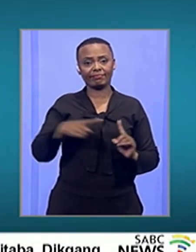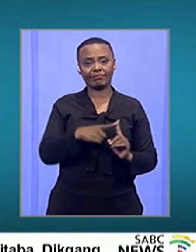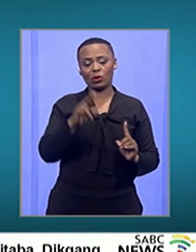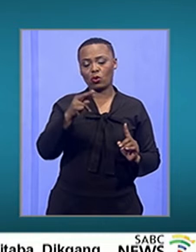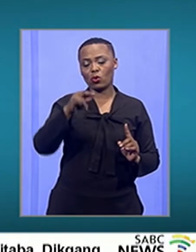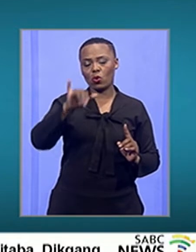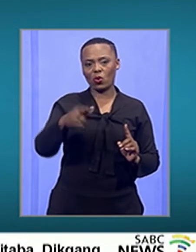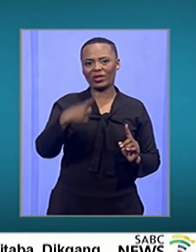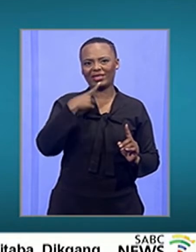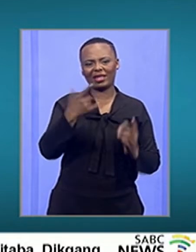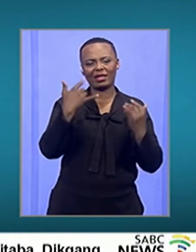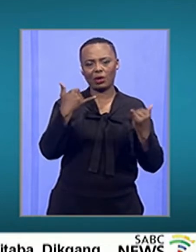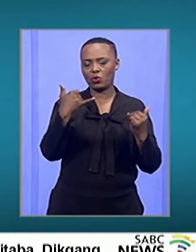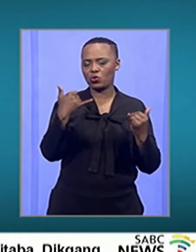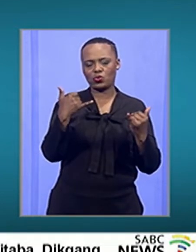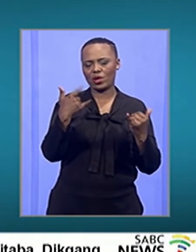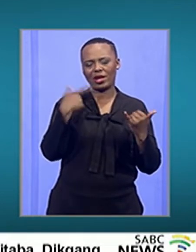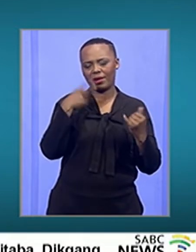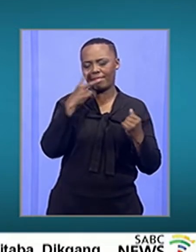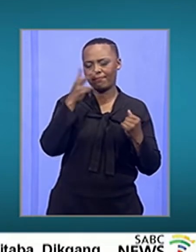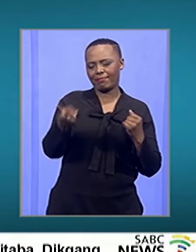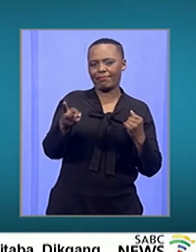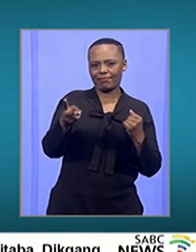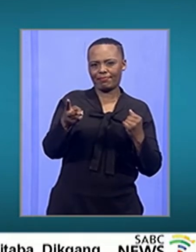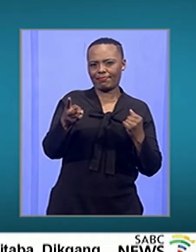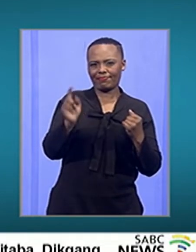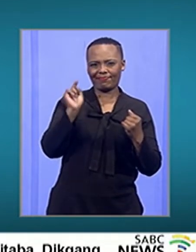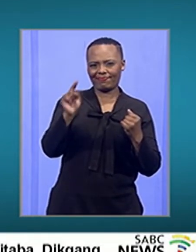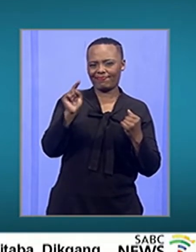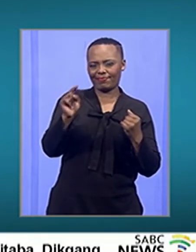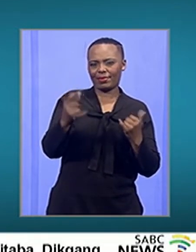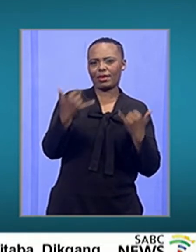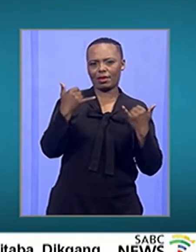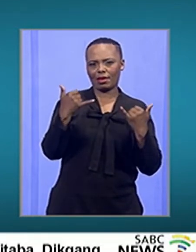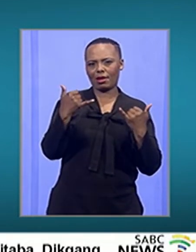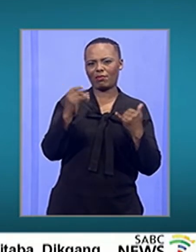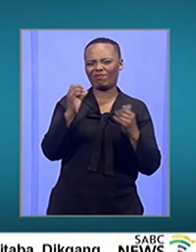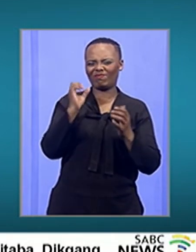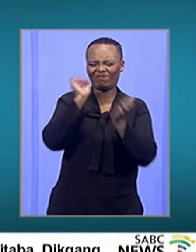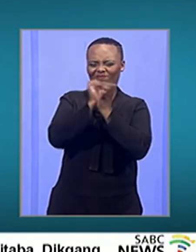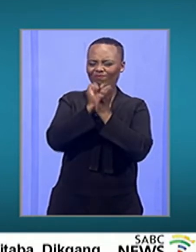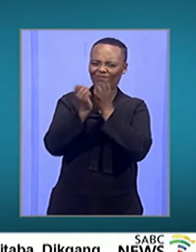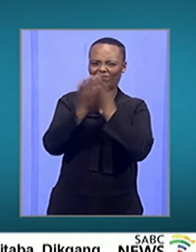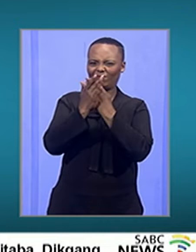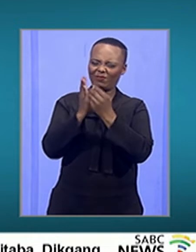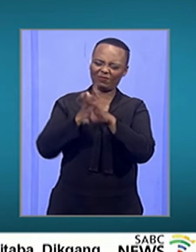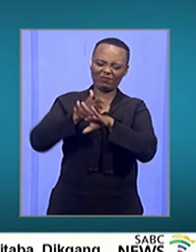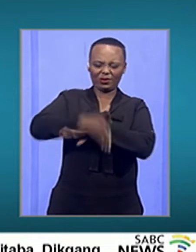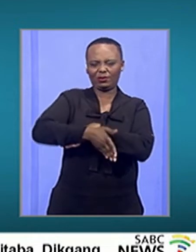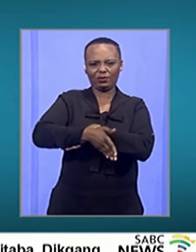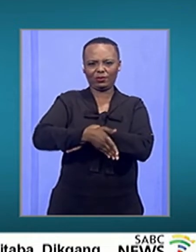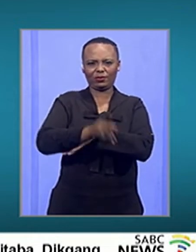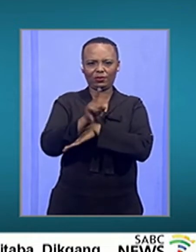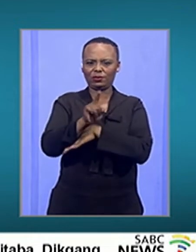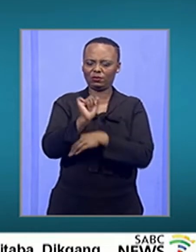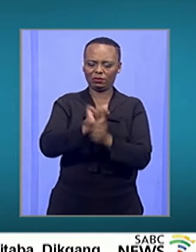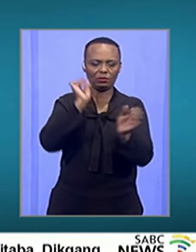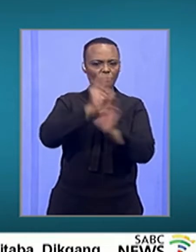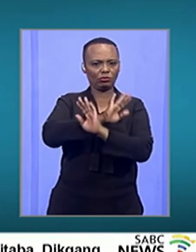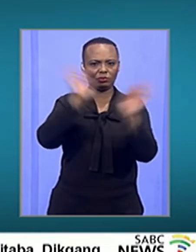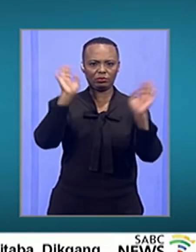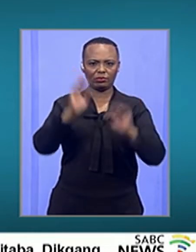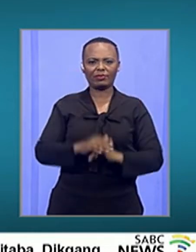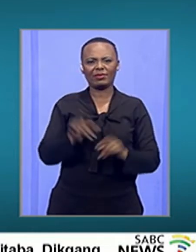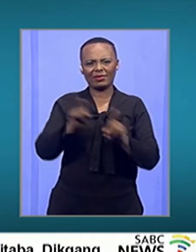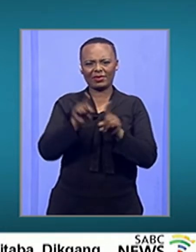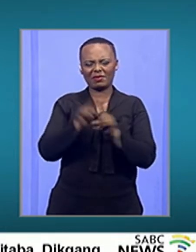Khurimatsaba yena o re nna ke bona o kare o ba gore ba mollahlele bophelo ka moka go le go mo hlaba ka